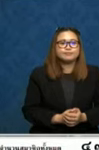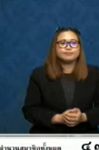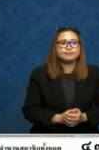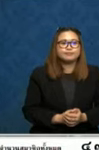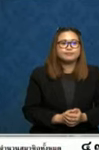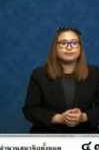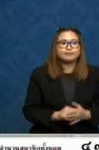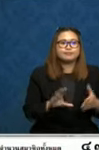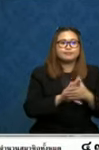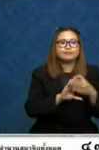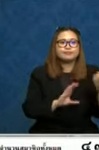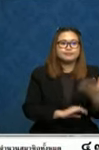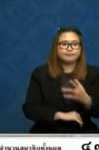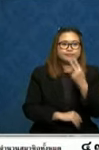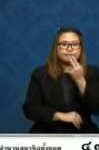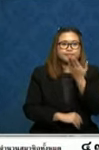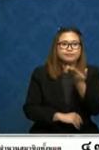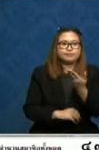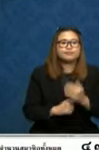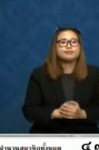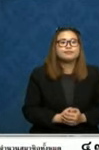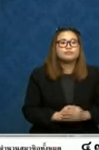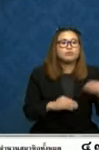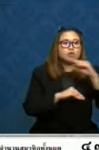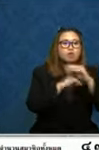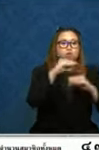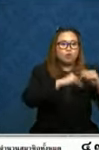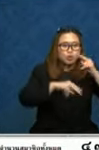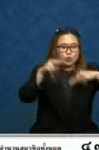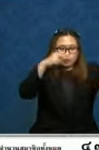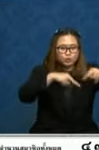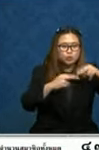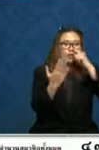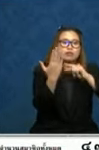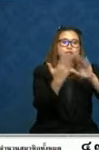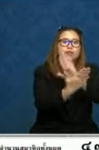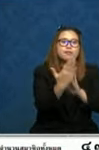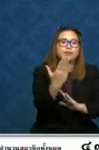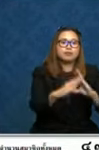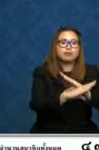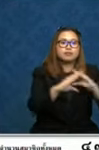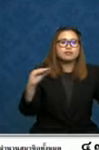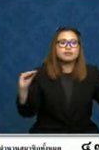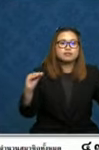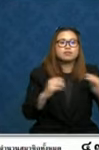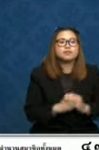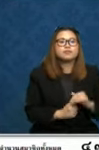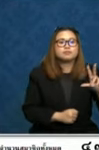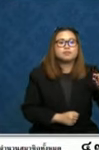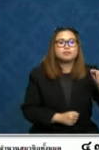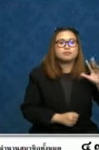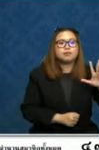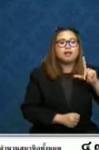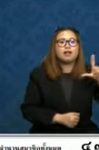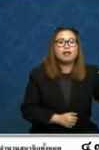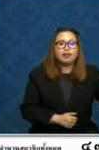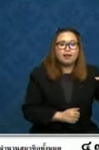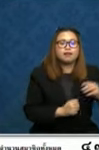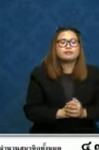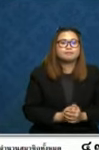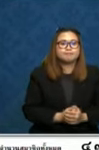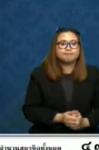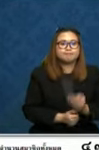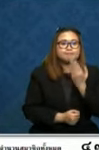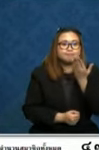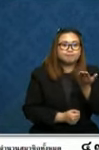ขอสไลด์ที่3ค่ะประเด็นต่อมาโครงการรักษาความสงบภายในประเทศงบประมาณจำนวน35ล้านกว่าบาทโดยเฉพาะในส่วนแรกการพัฒน